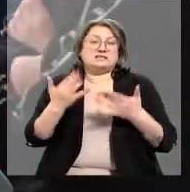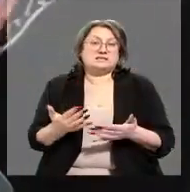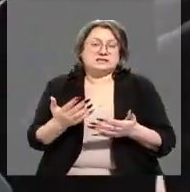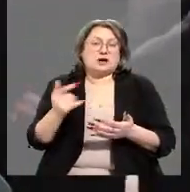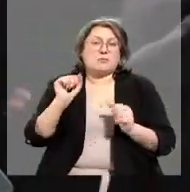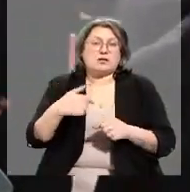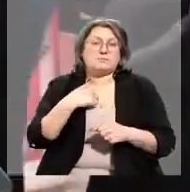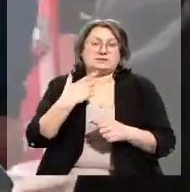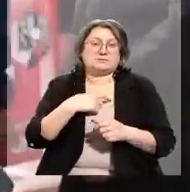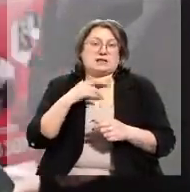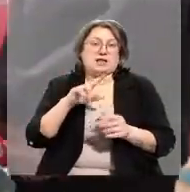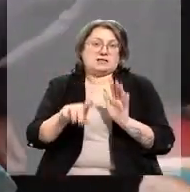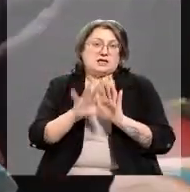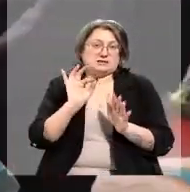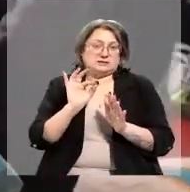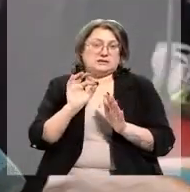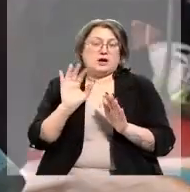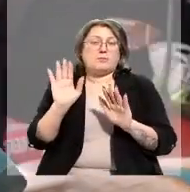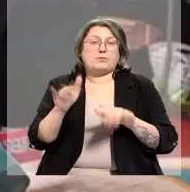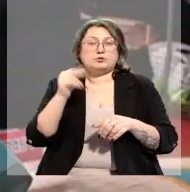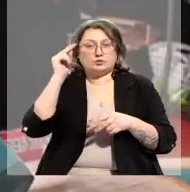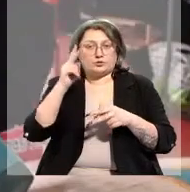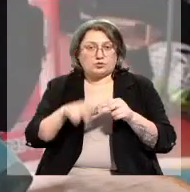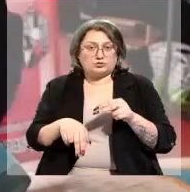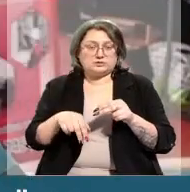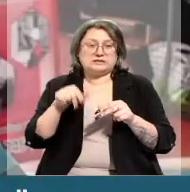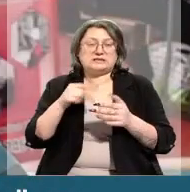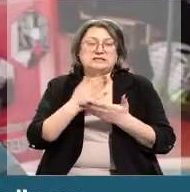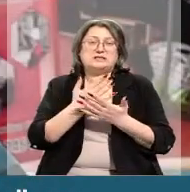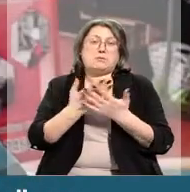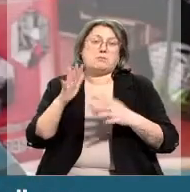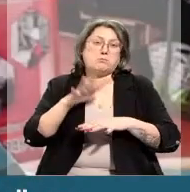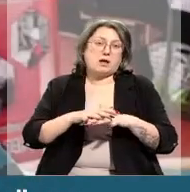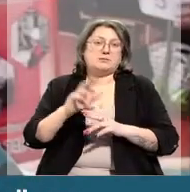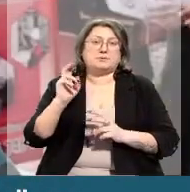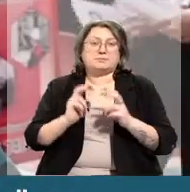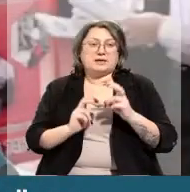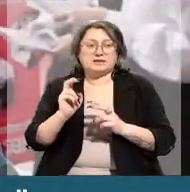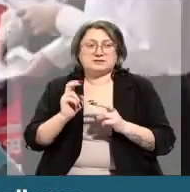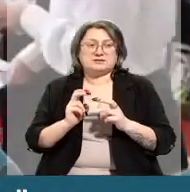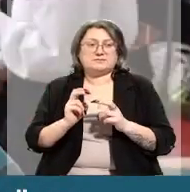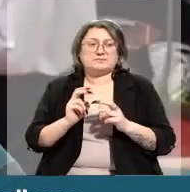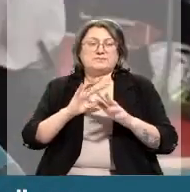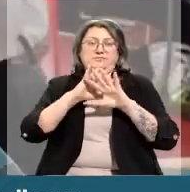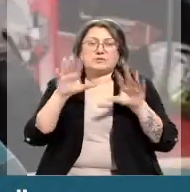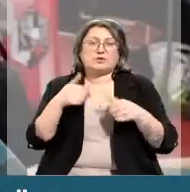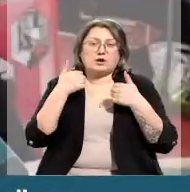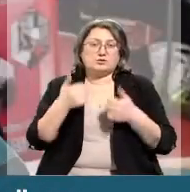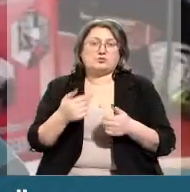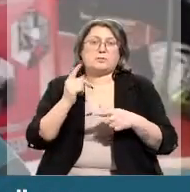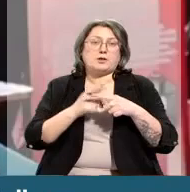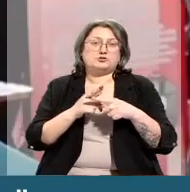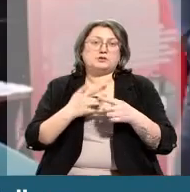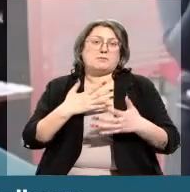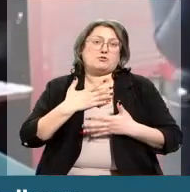я могла бы себе найти. После окончания учебы здесь есть различные банки, предприятия. Все очень хорошо,